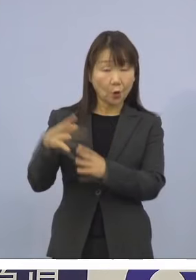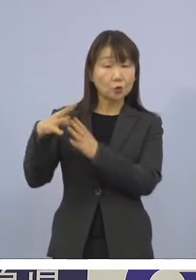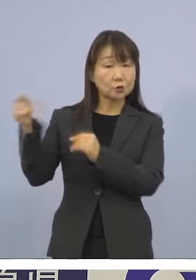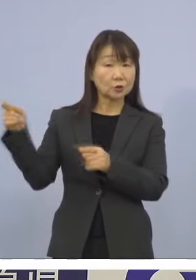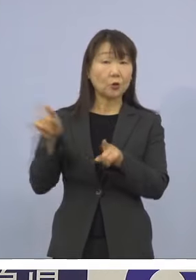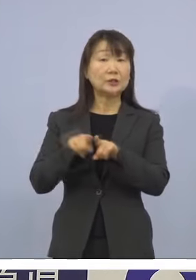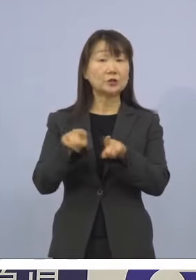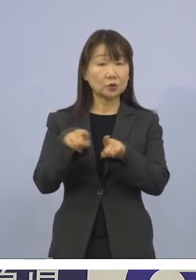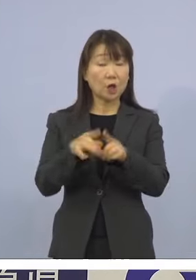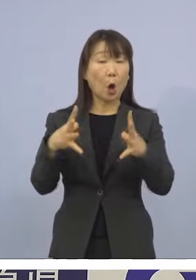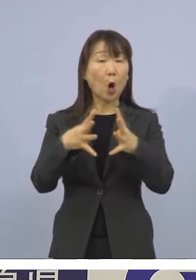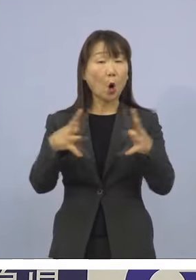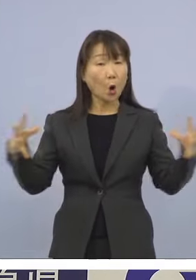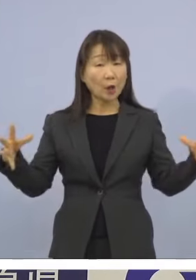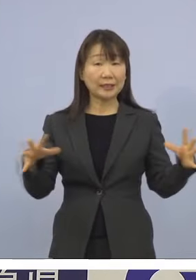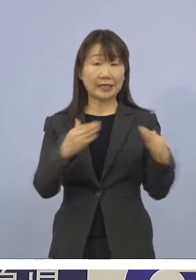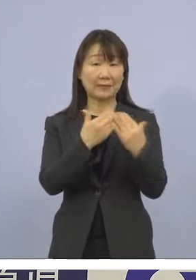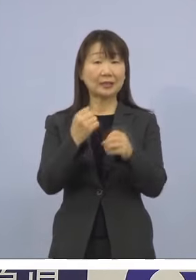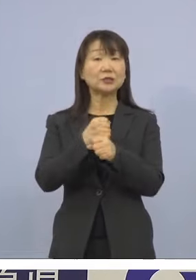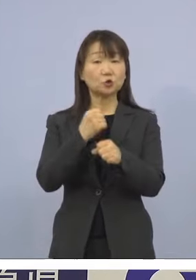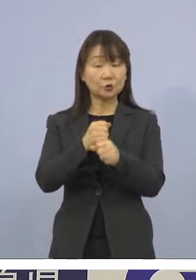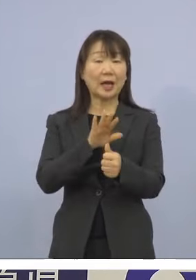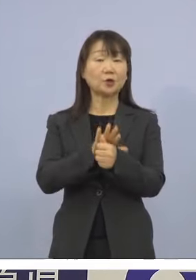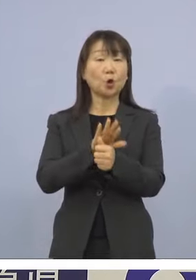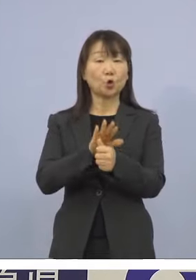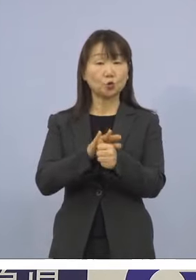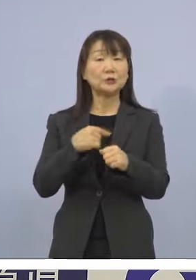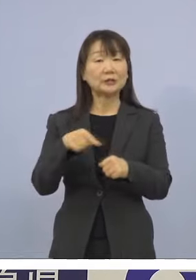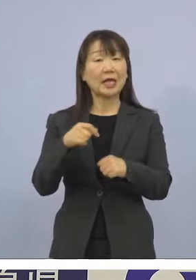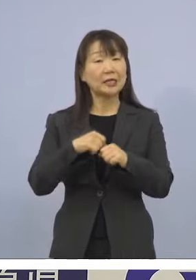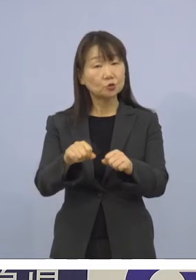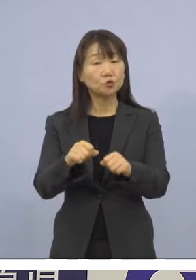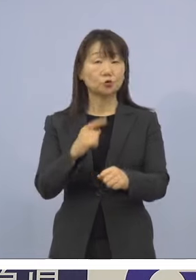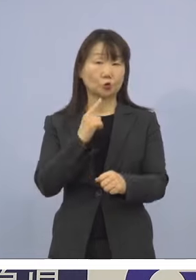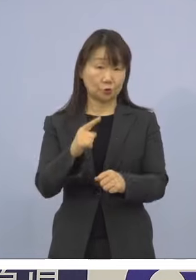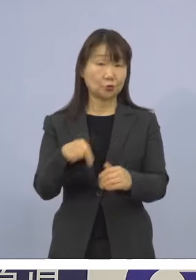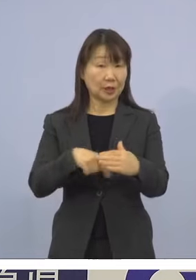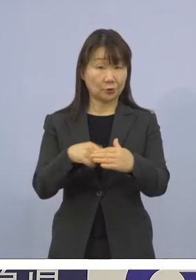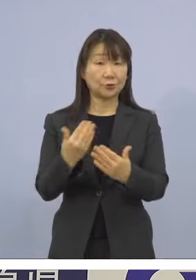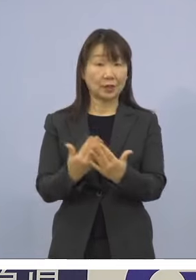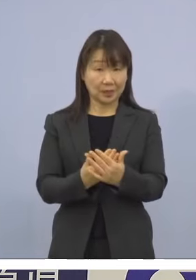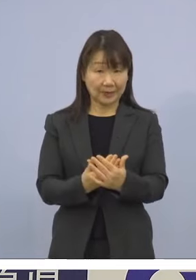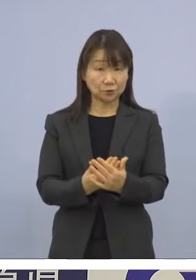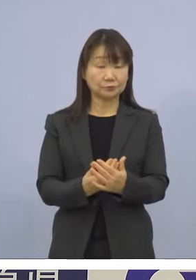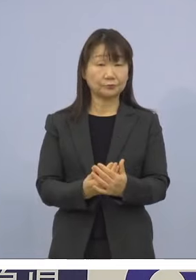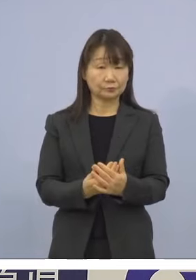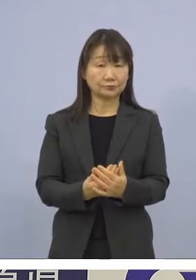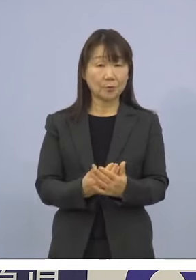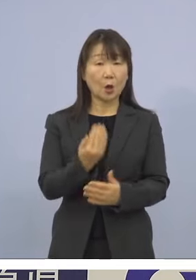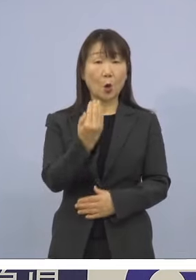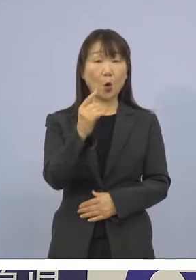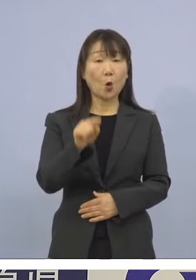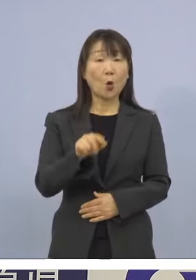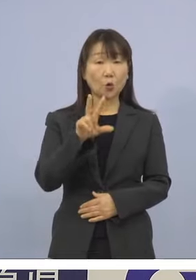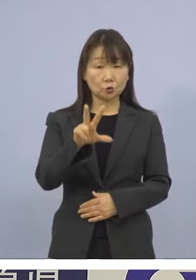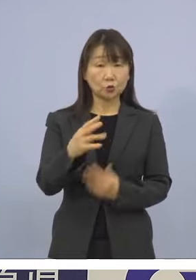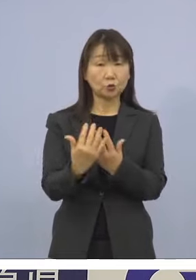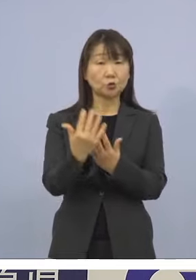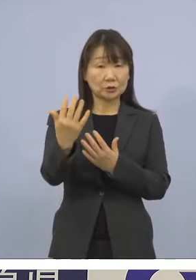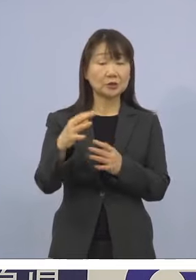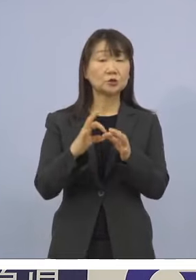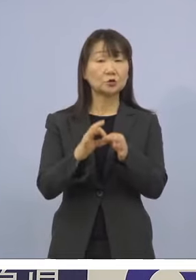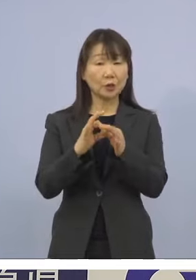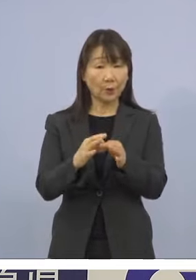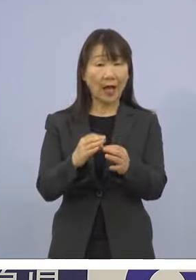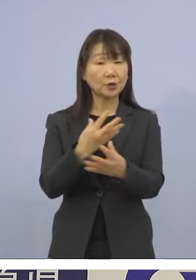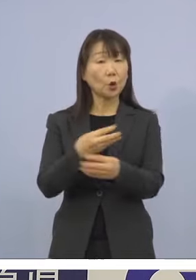大きな町づくりについては協力していくかと、まあ、こういうことでございます。 まあ、ホールについてはですね、まあ、いわゆる協定